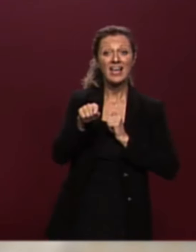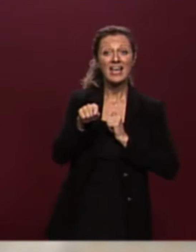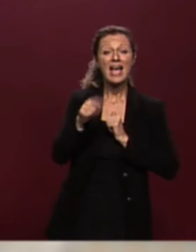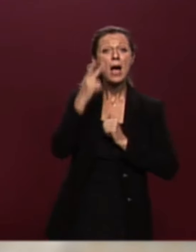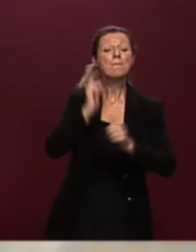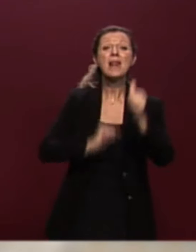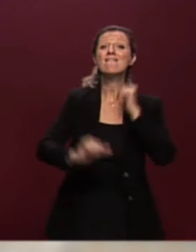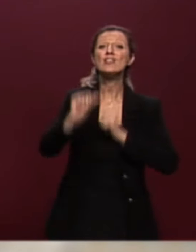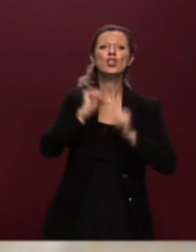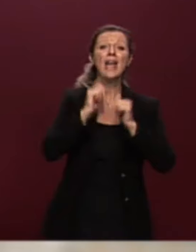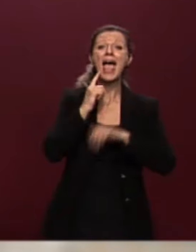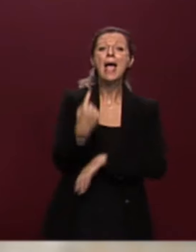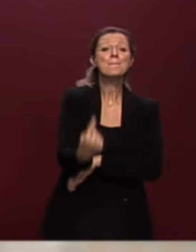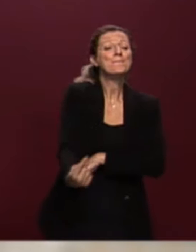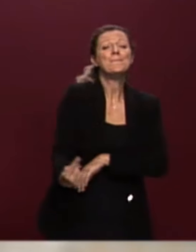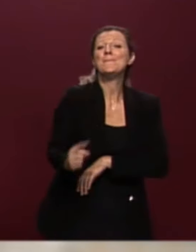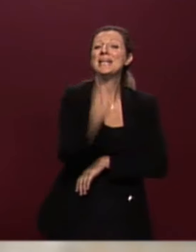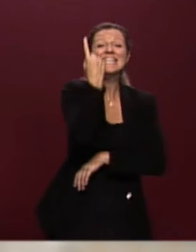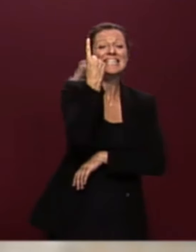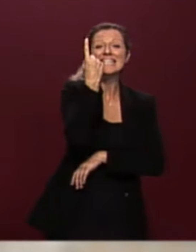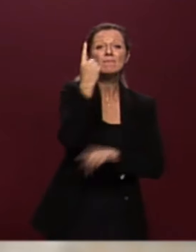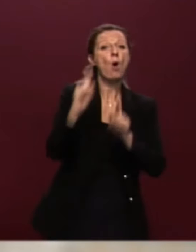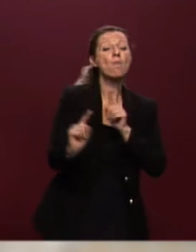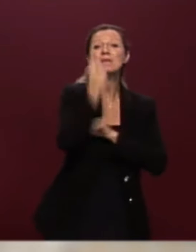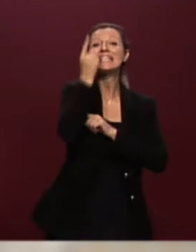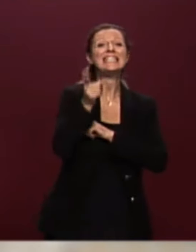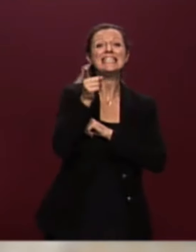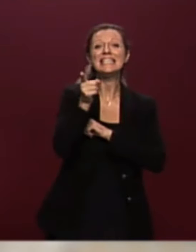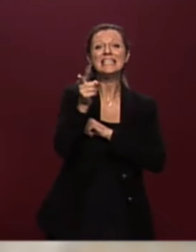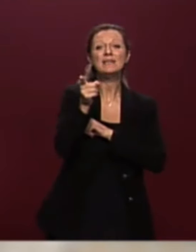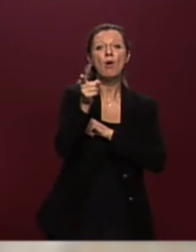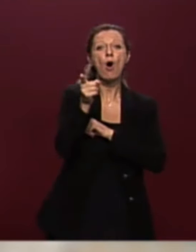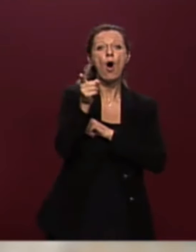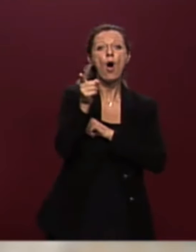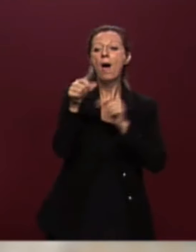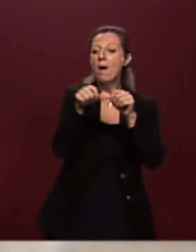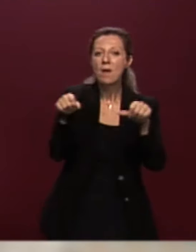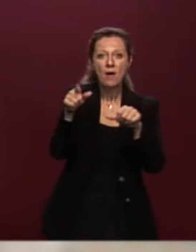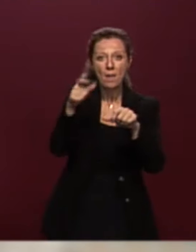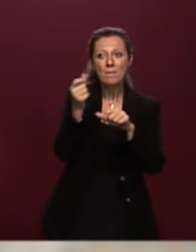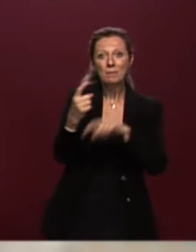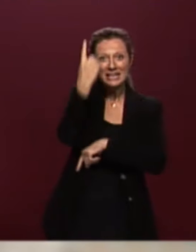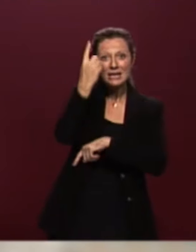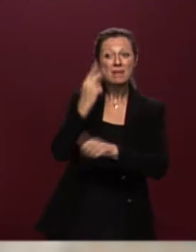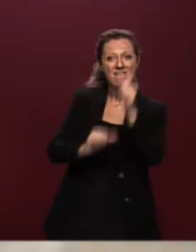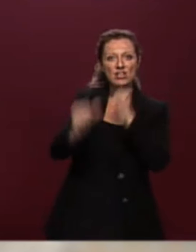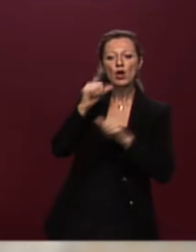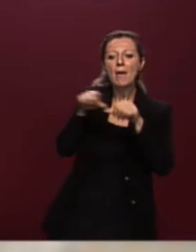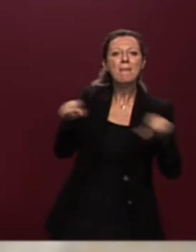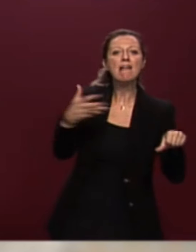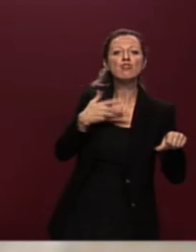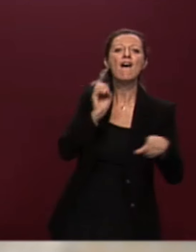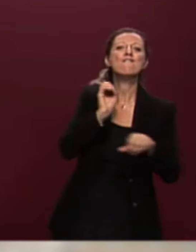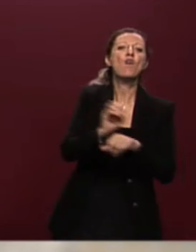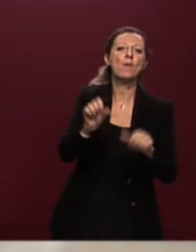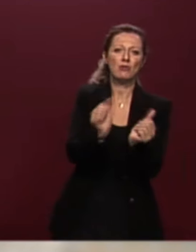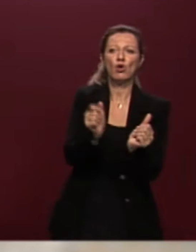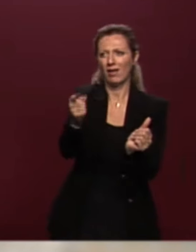la prima elemento della prevenzione e la formazione, che ha detto